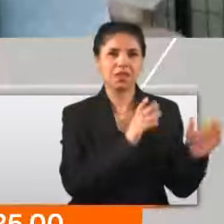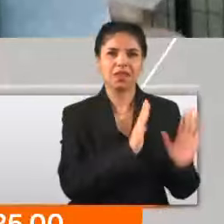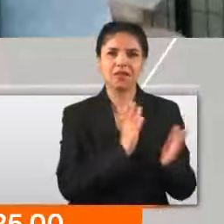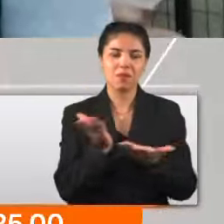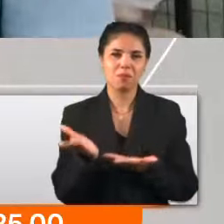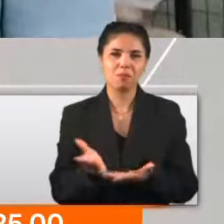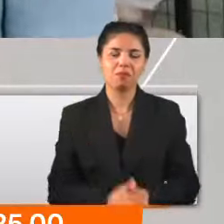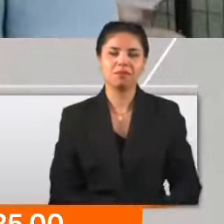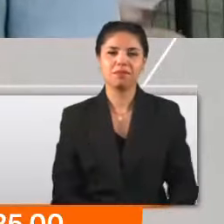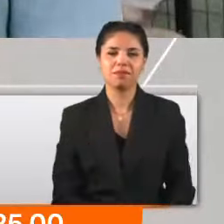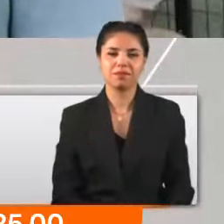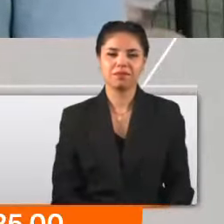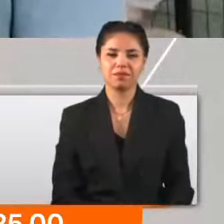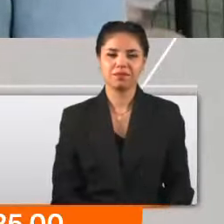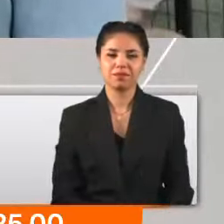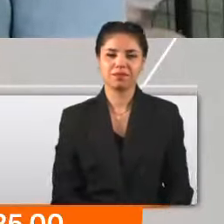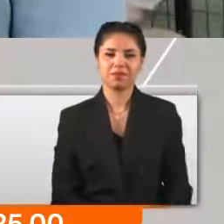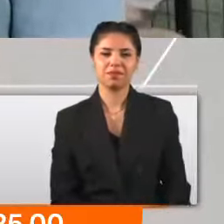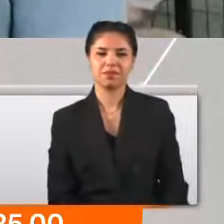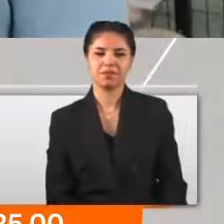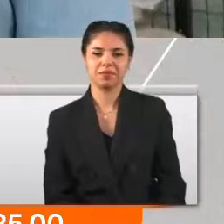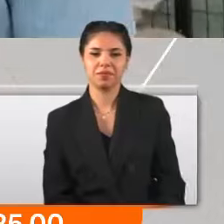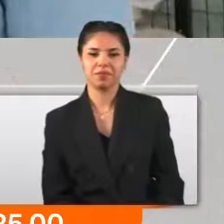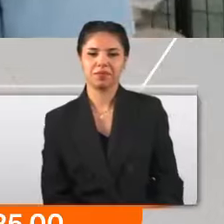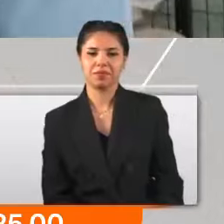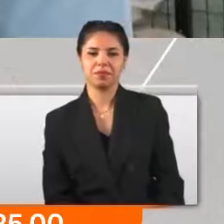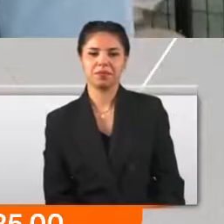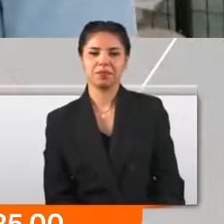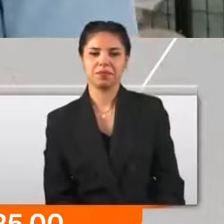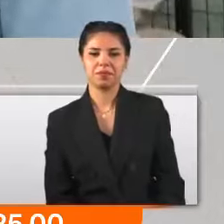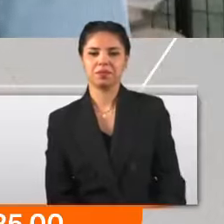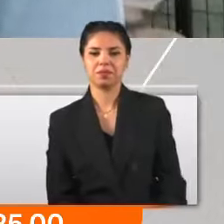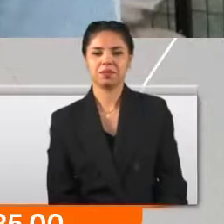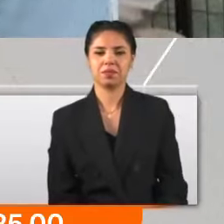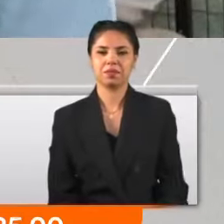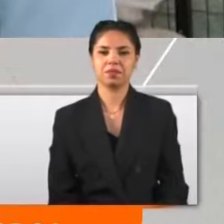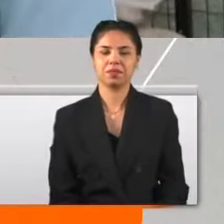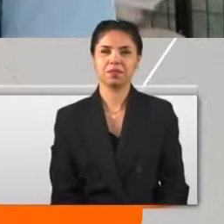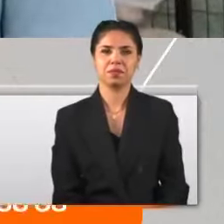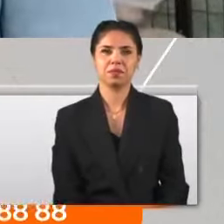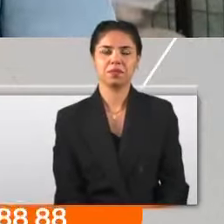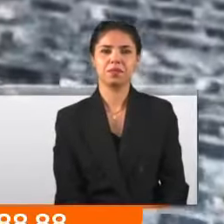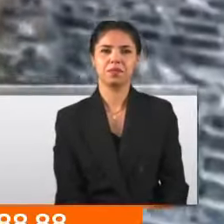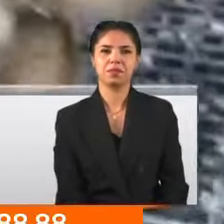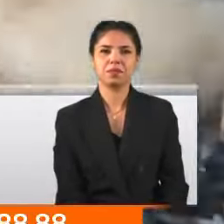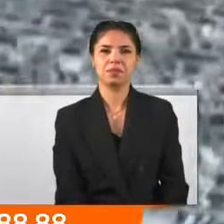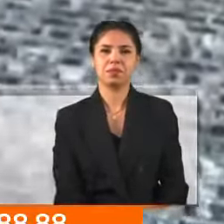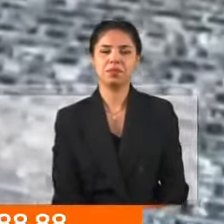İçinde bir avcılık olduğu için bir boşluk yakalarsa tabii haliyle saldırabilir. Ama şu anda bir saldırma tepkisi yok.